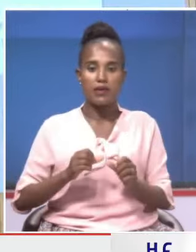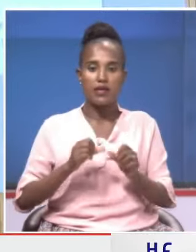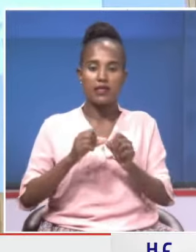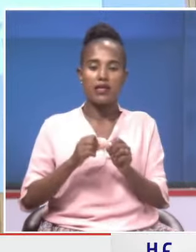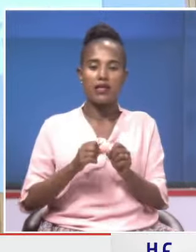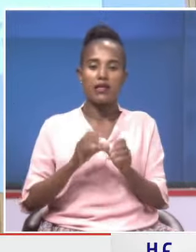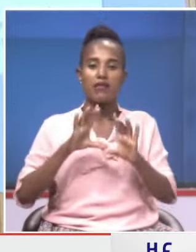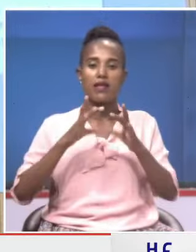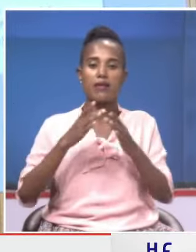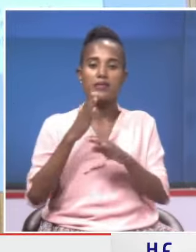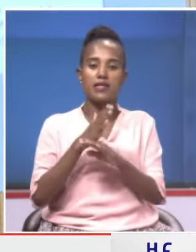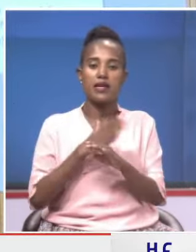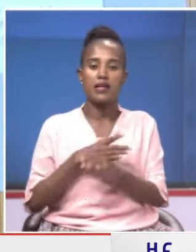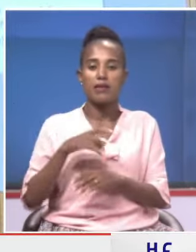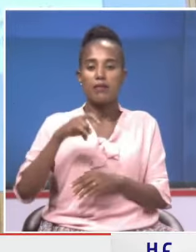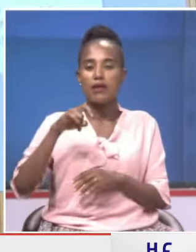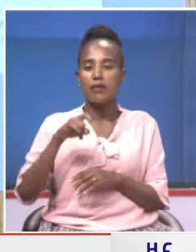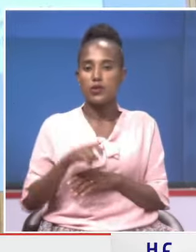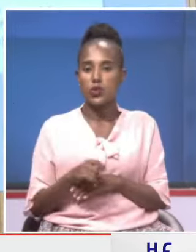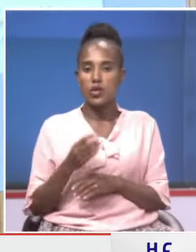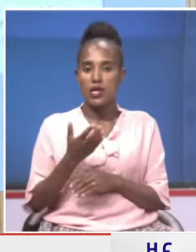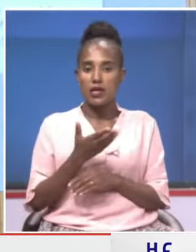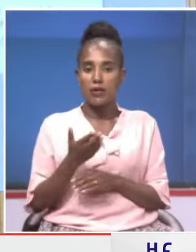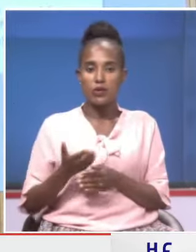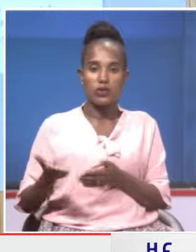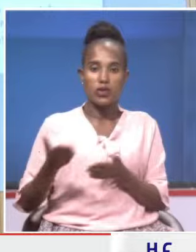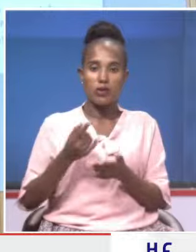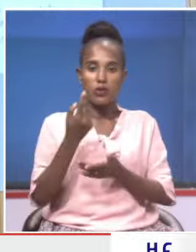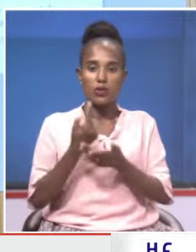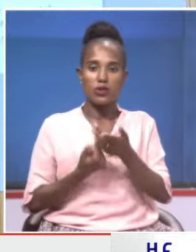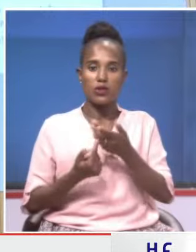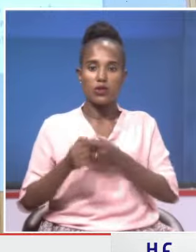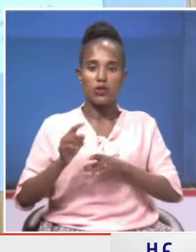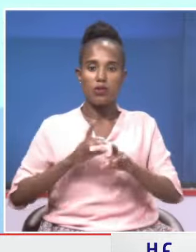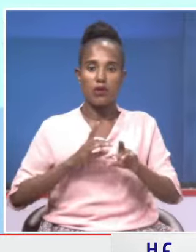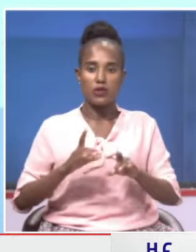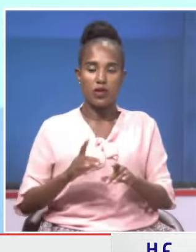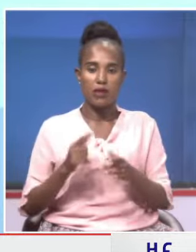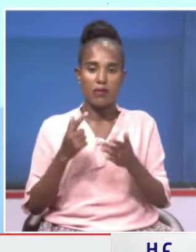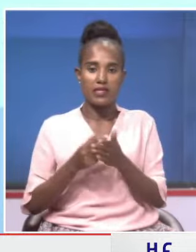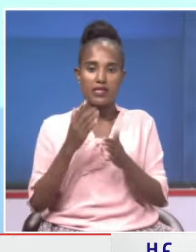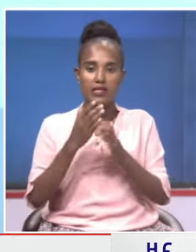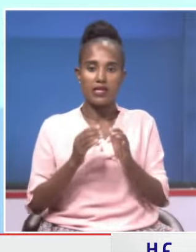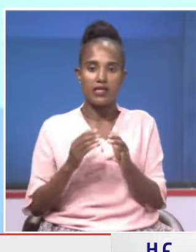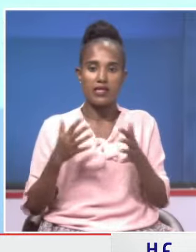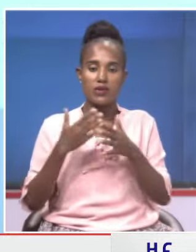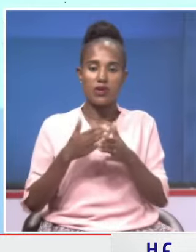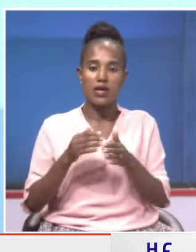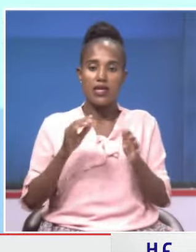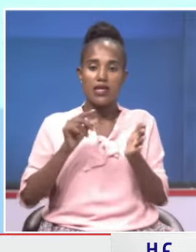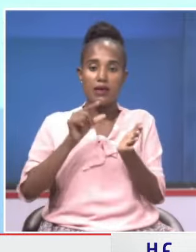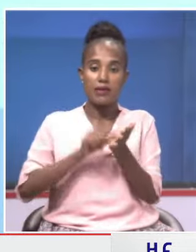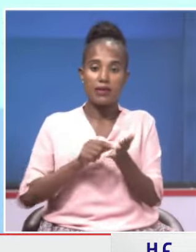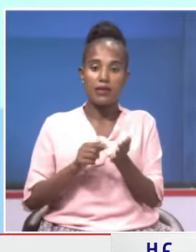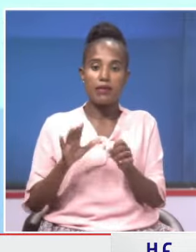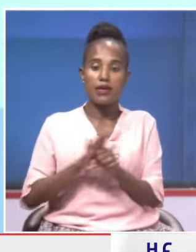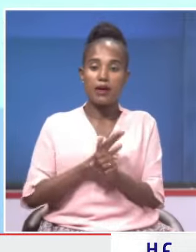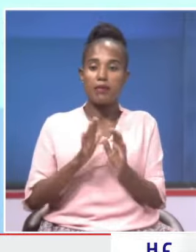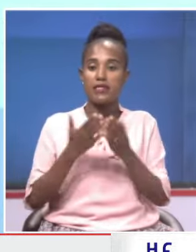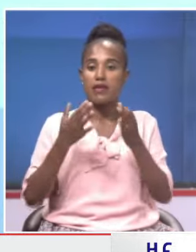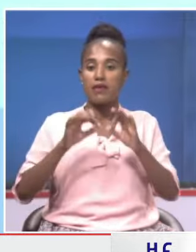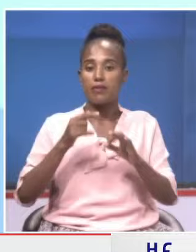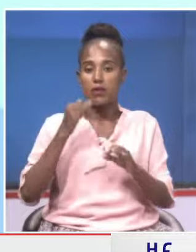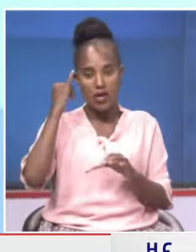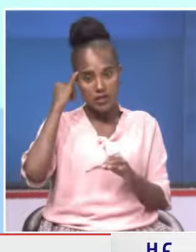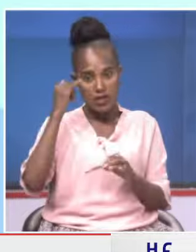እትም ላይ መስተካከል የሚገባቸው ግብዓቶች ቀርበው ውይይት ተደርጎባቸዋል። በዚህ ደረጃ ተደራጅቶ ለህትመት የበቃ መጽሐፍ የለም በሚለው